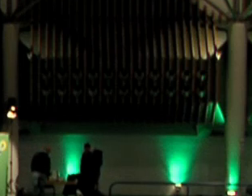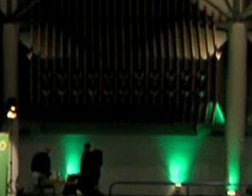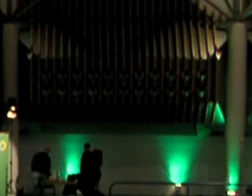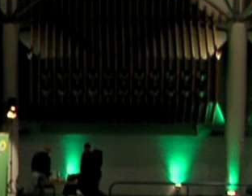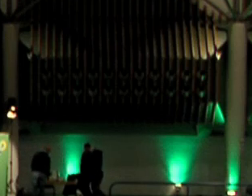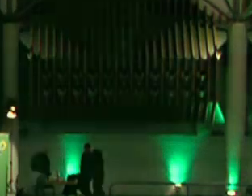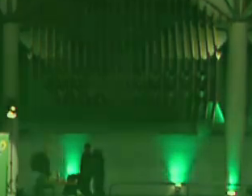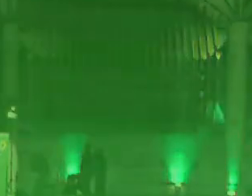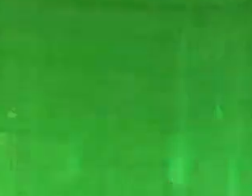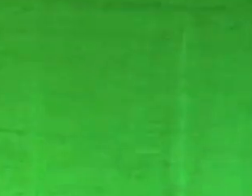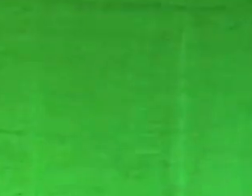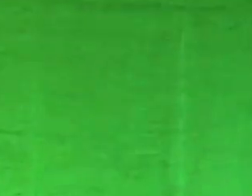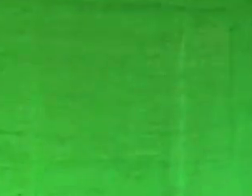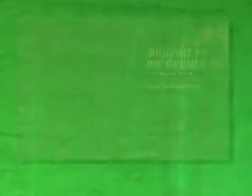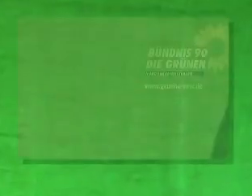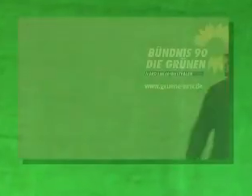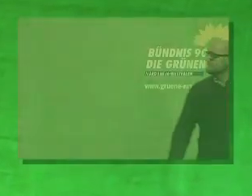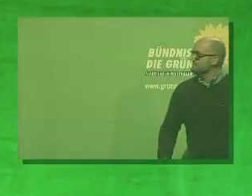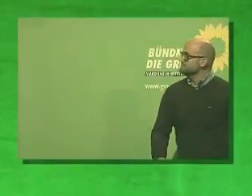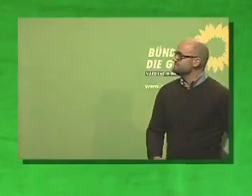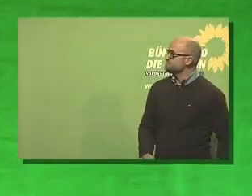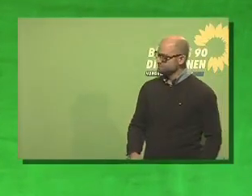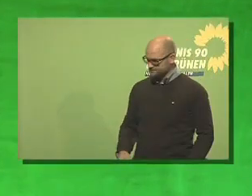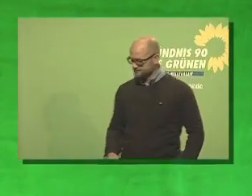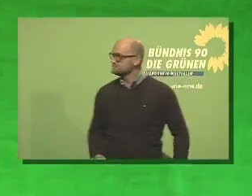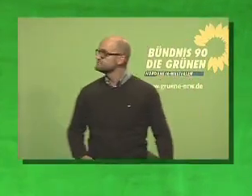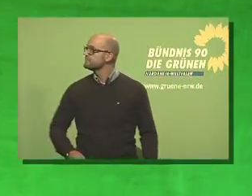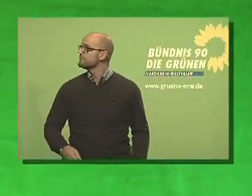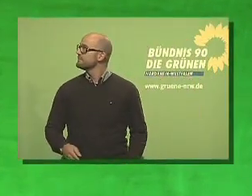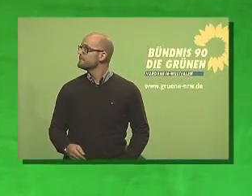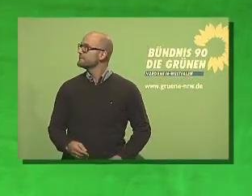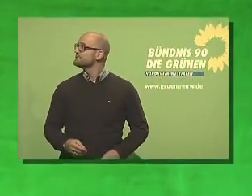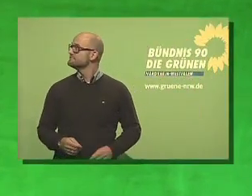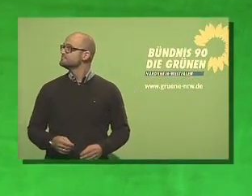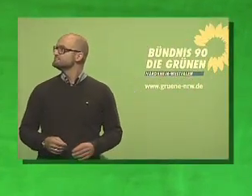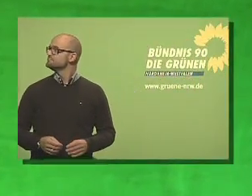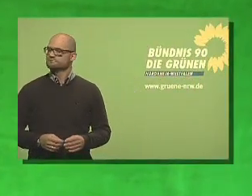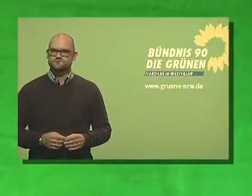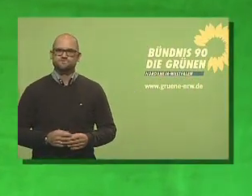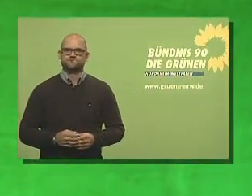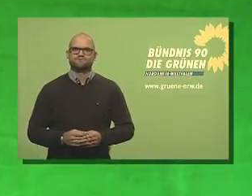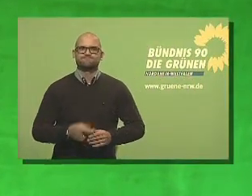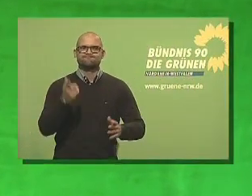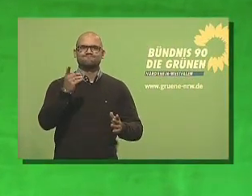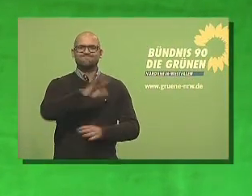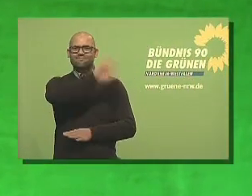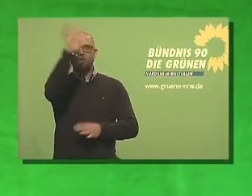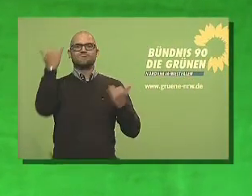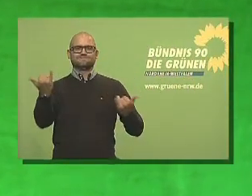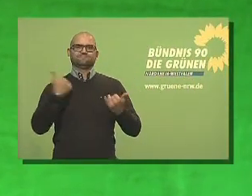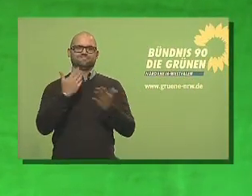Ich fange schon so an. Hallo! Wir möchten gerne anfangen.